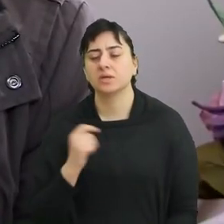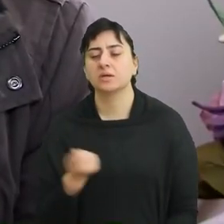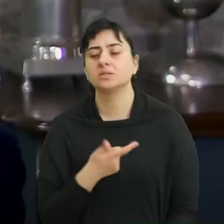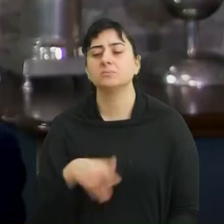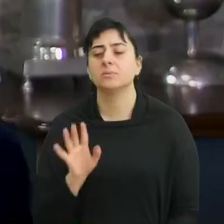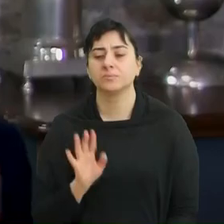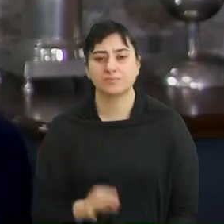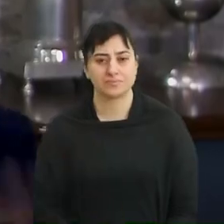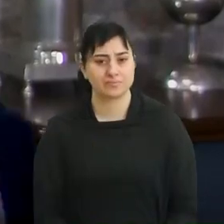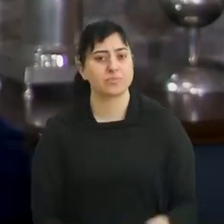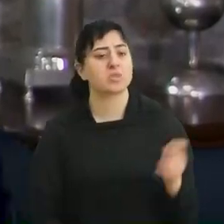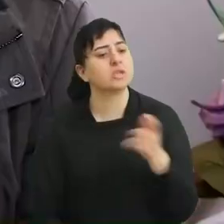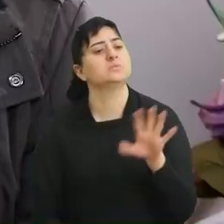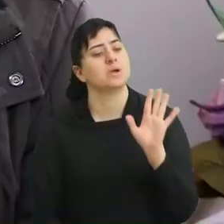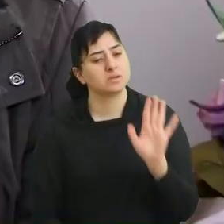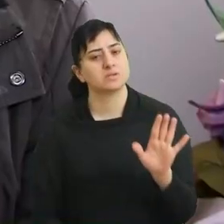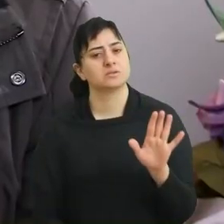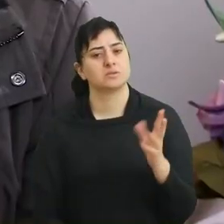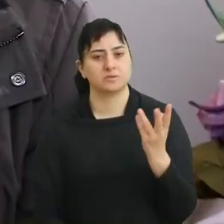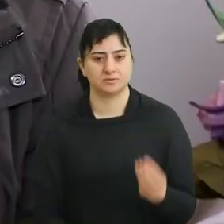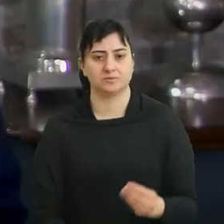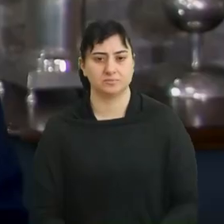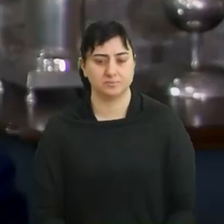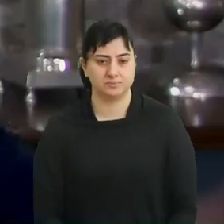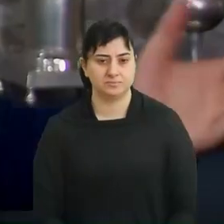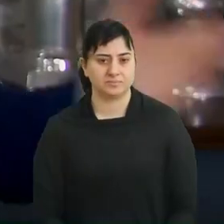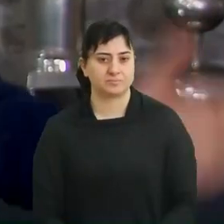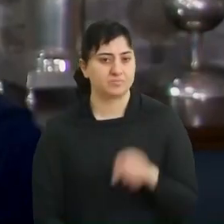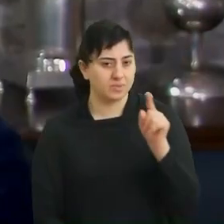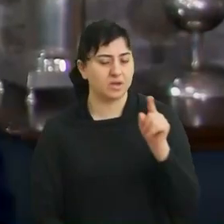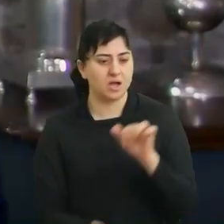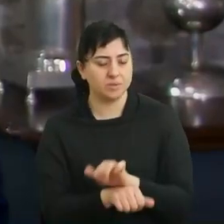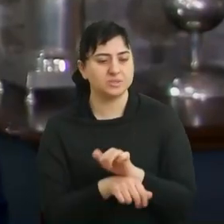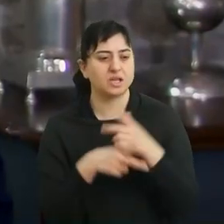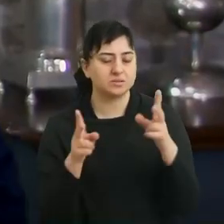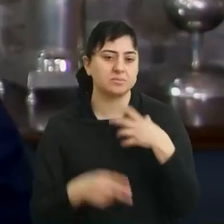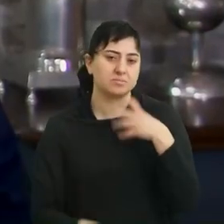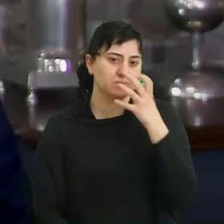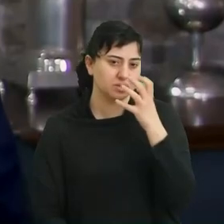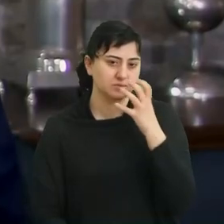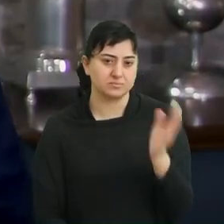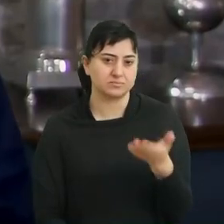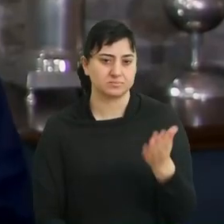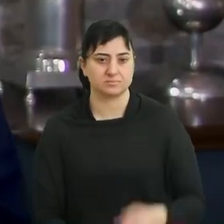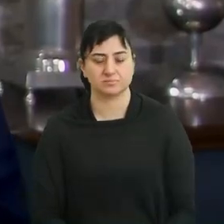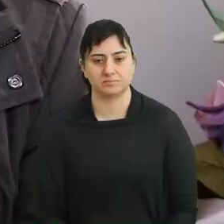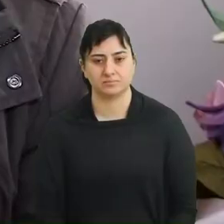Kaçmayacağım abiciğim. Kaçma. İyi halt edersin. Zaten sen hapisten çıkıncaya kadar ben şey ederim.